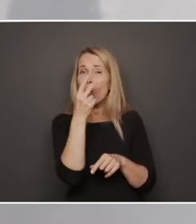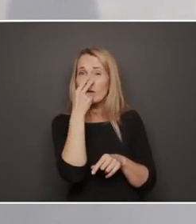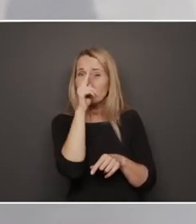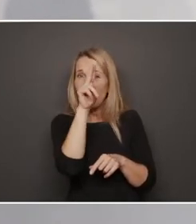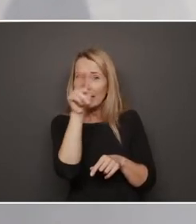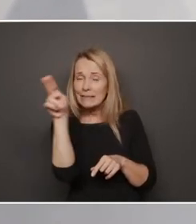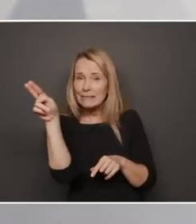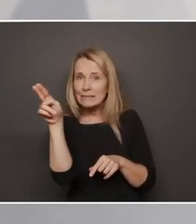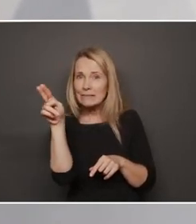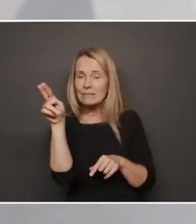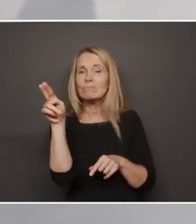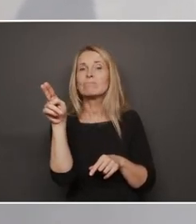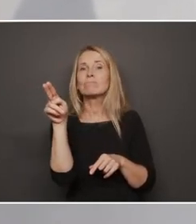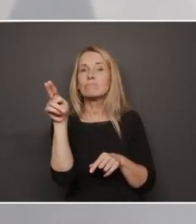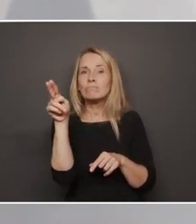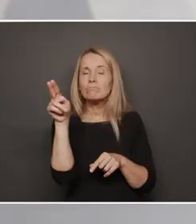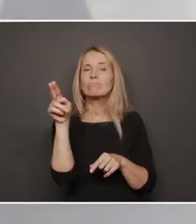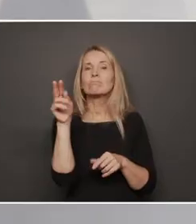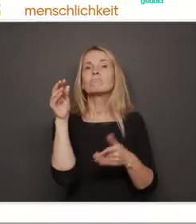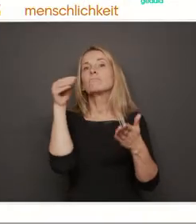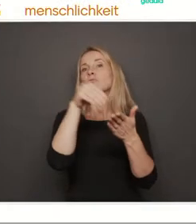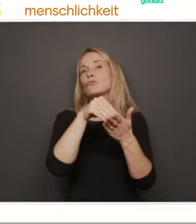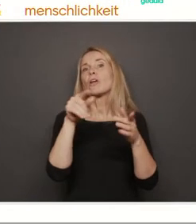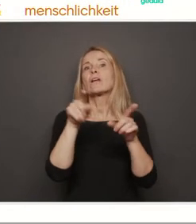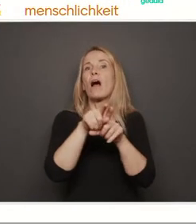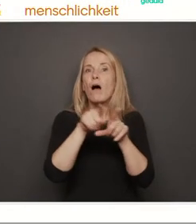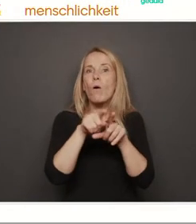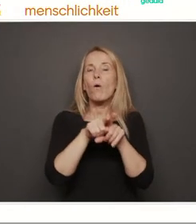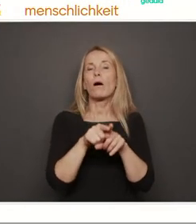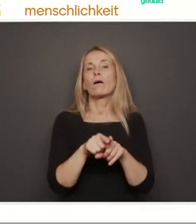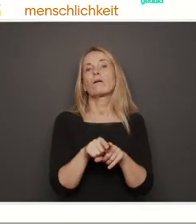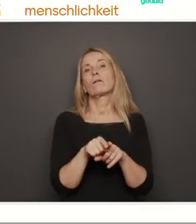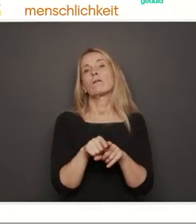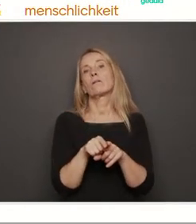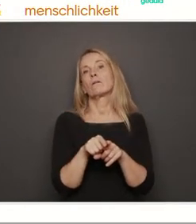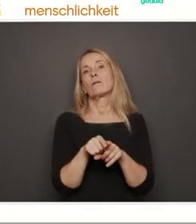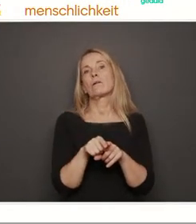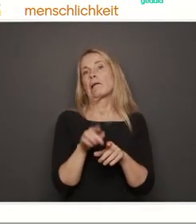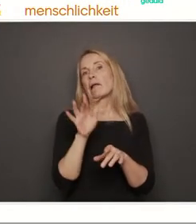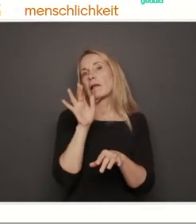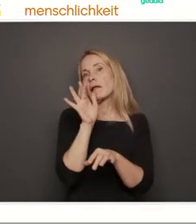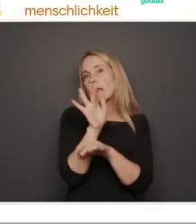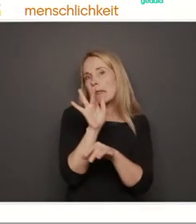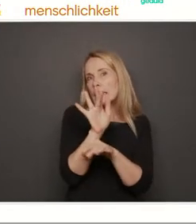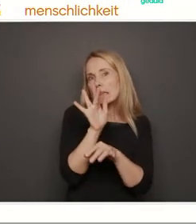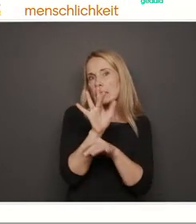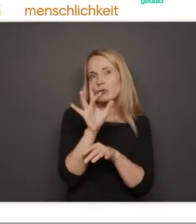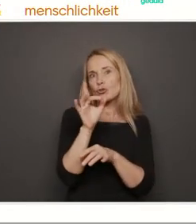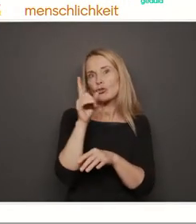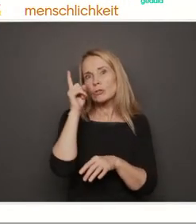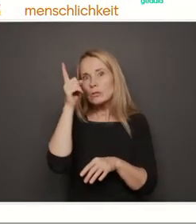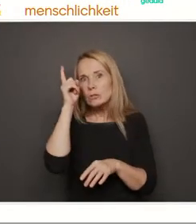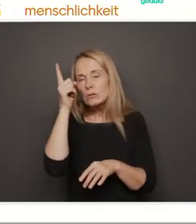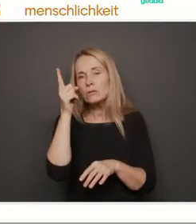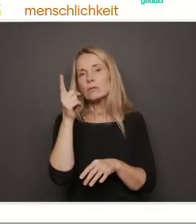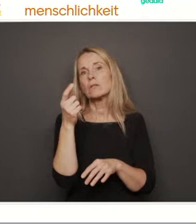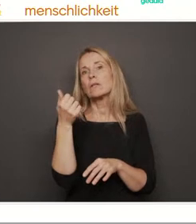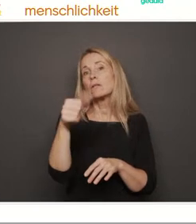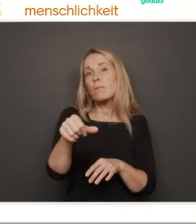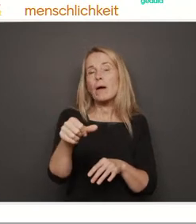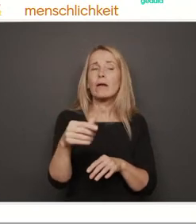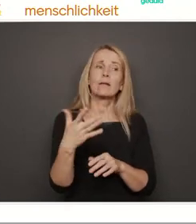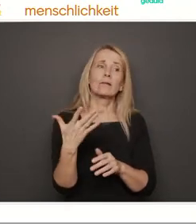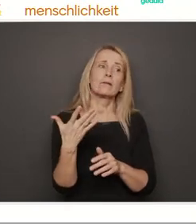sich anschaut, da stehen natürlich auch vielleicht kritische Appelle, dass wir das